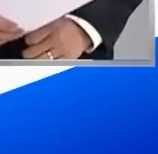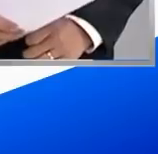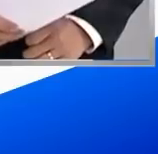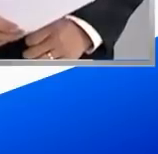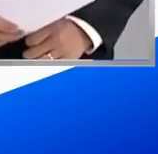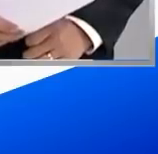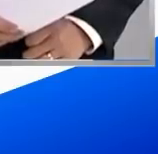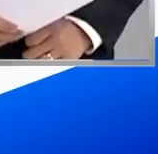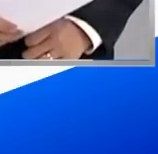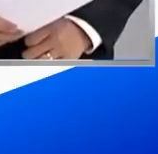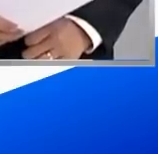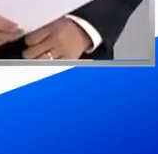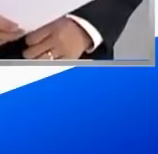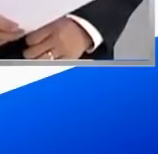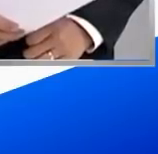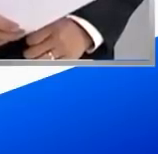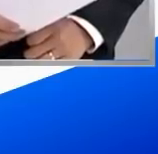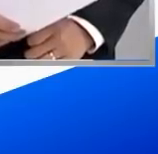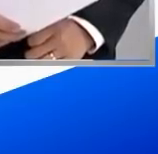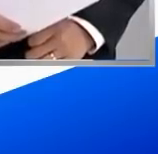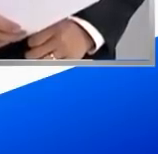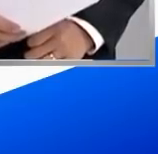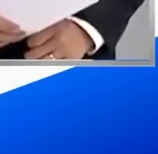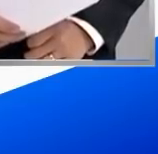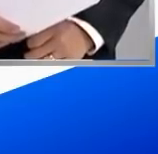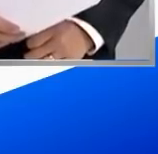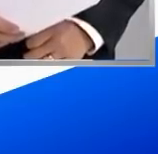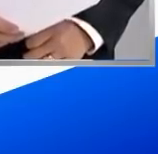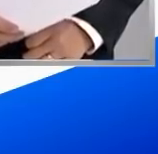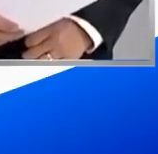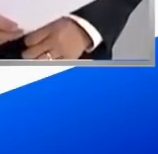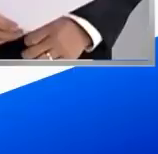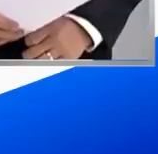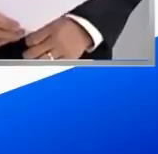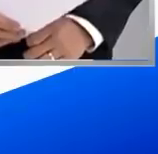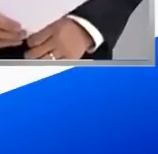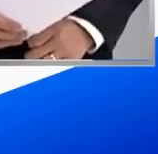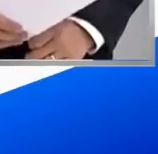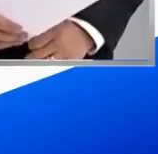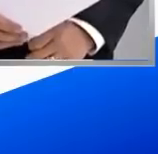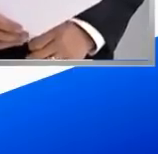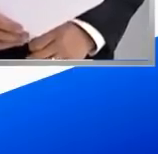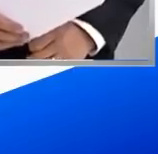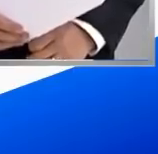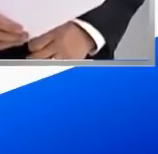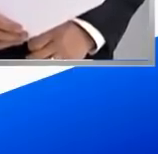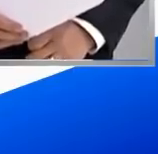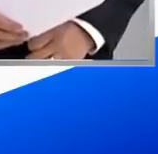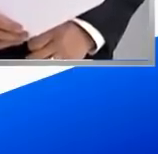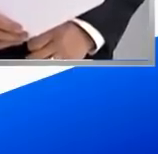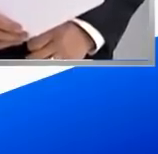21,819 ang new cases ng COVID-19 ngayong araw. Yan na po ang pinakamataas na datos mula nang pumasok ang